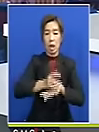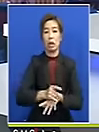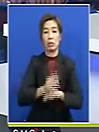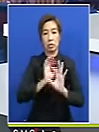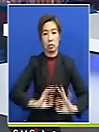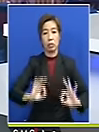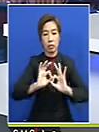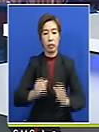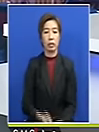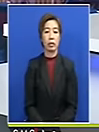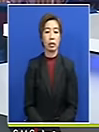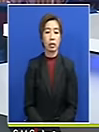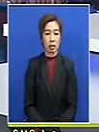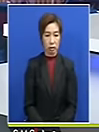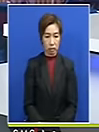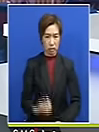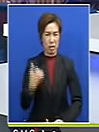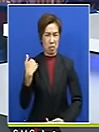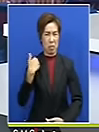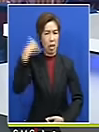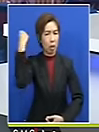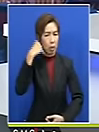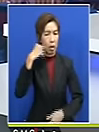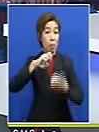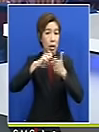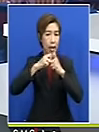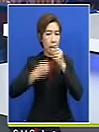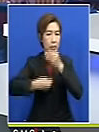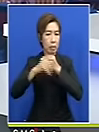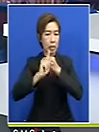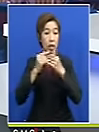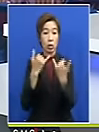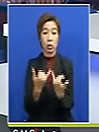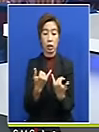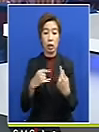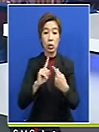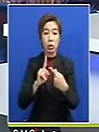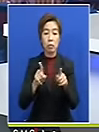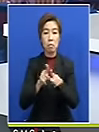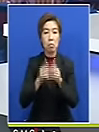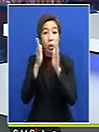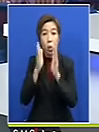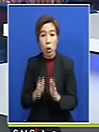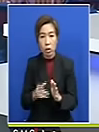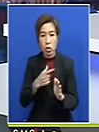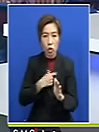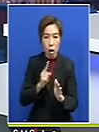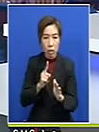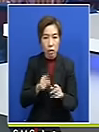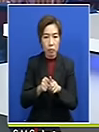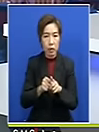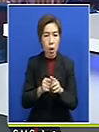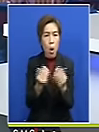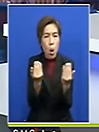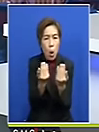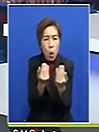อีกหนึ่งปัญหาที่เกิดขึ้นเป็นประจำแทบจะทุกปีนะครับโดยเฉพาะช่วงนี ้ คือจะมีคนเนี่ยไปขโมย